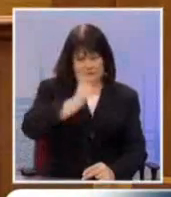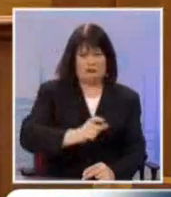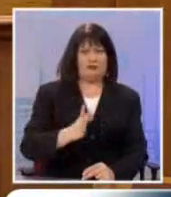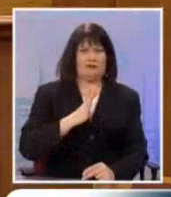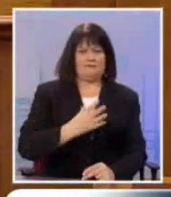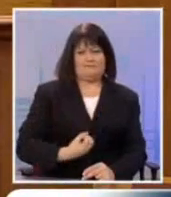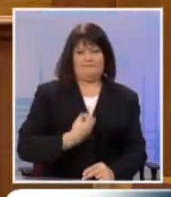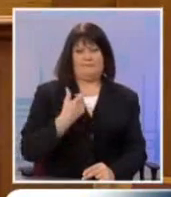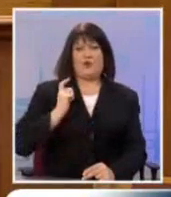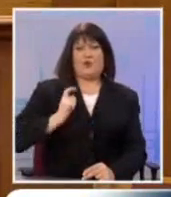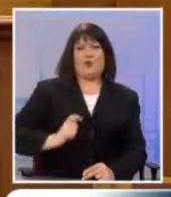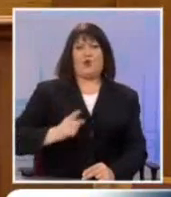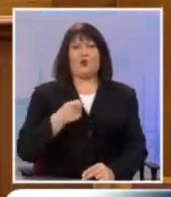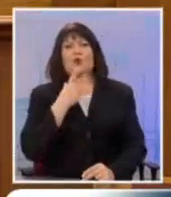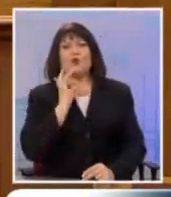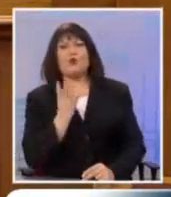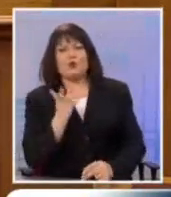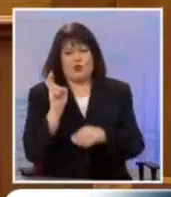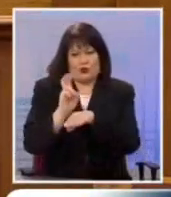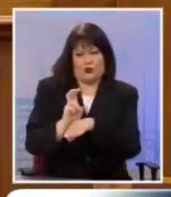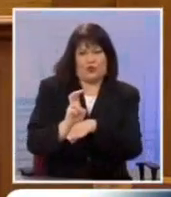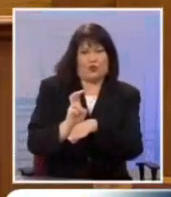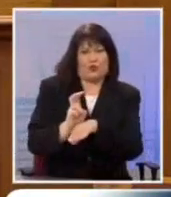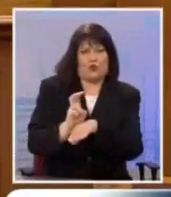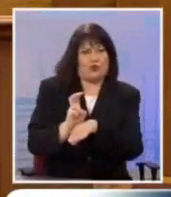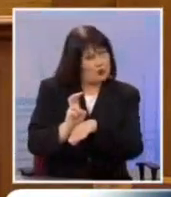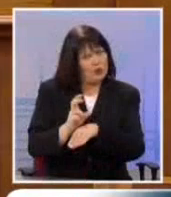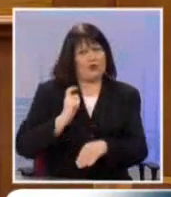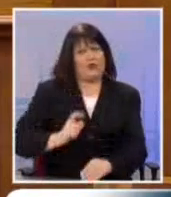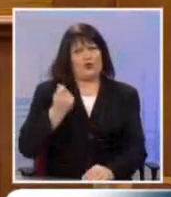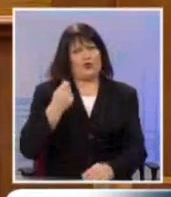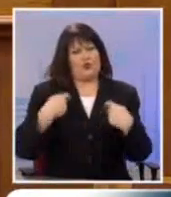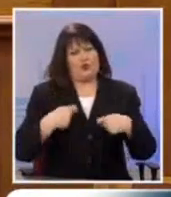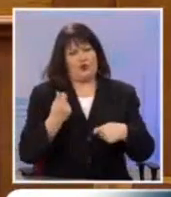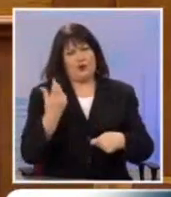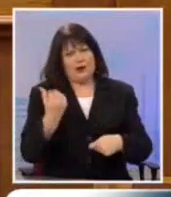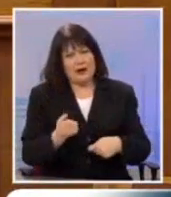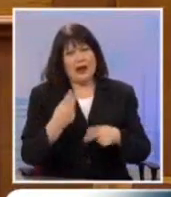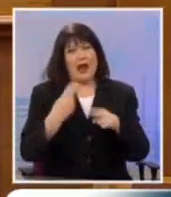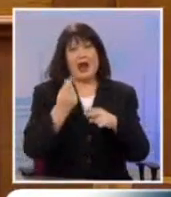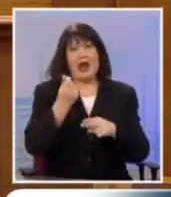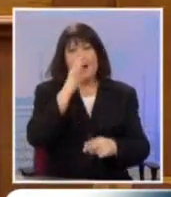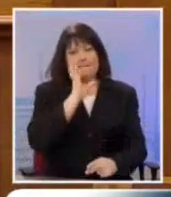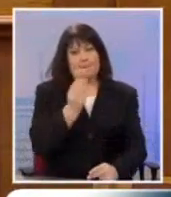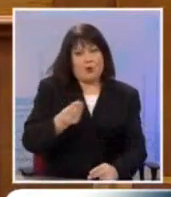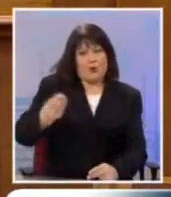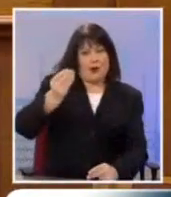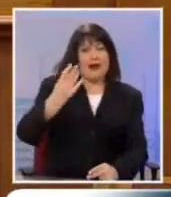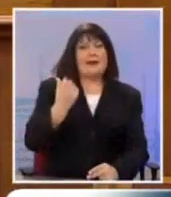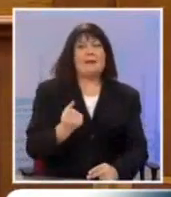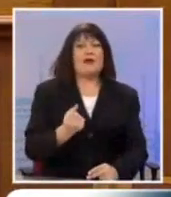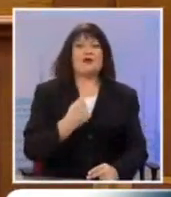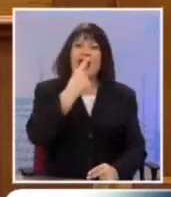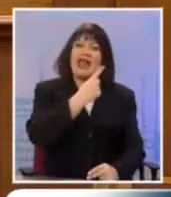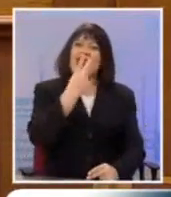αισθάνεται πιο πλούσιο, γιατί έχει αποθέματα και έχει πλούτο και έχει αυξηθεί η πραγματική του αξία, υπάρχουν ένα